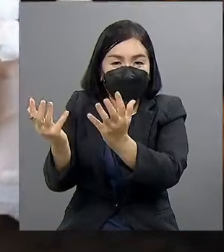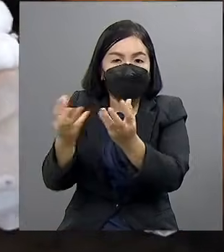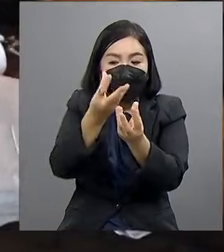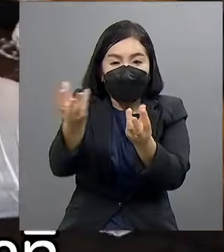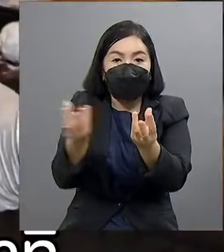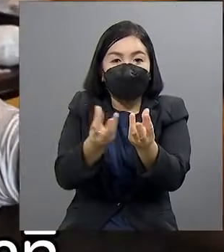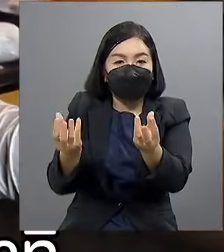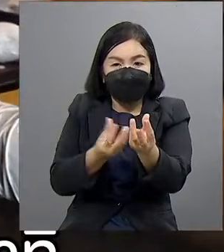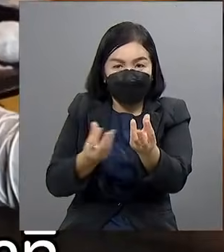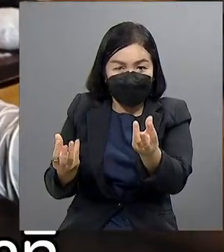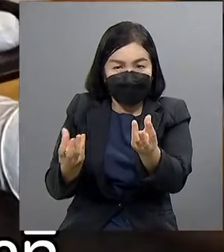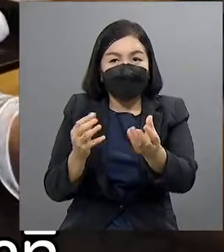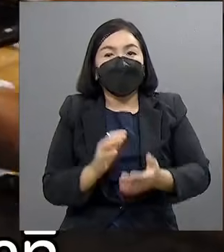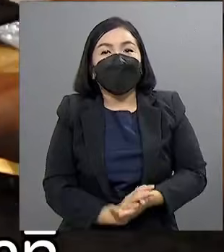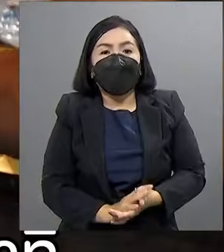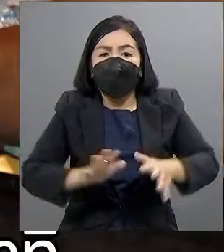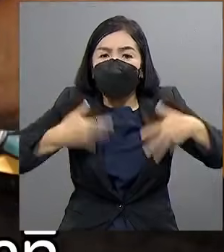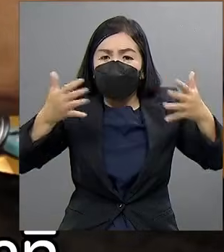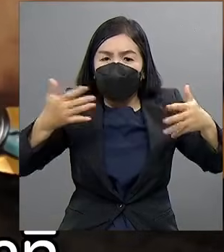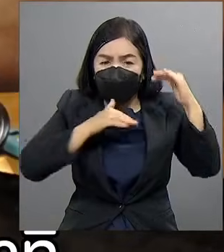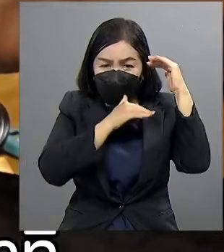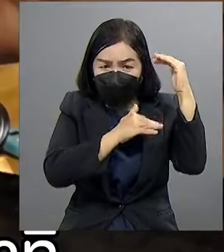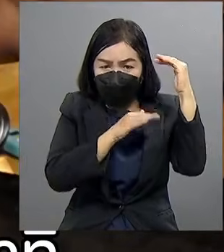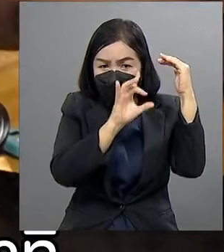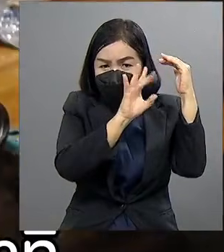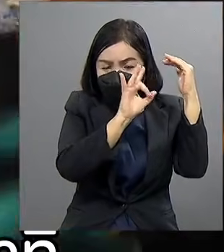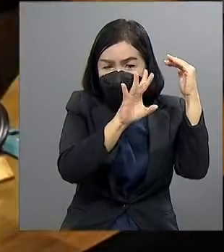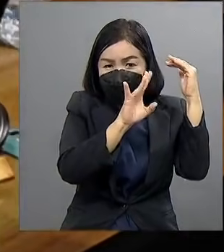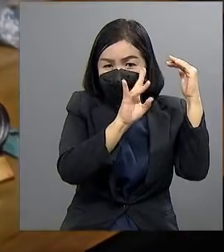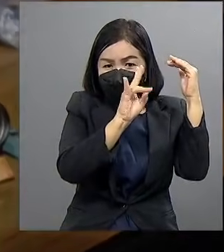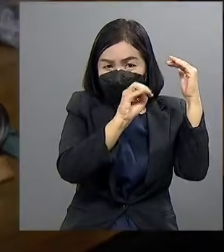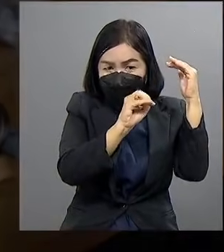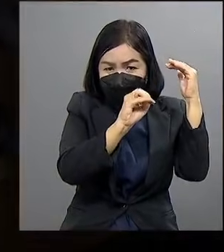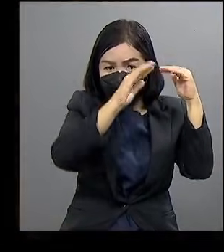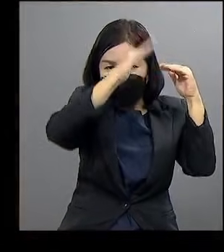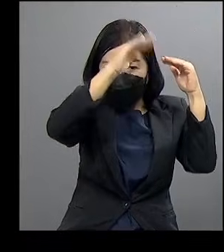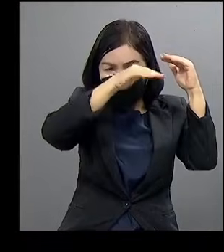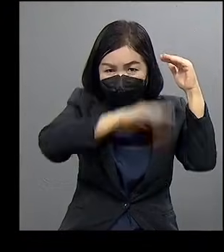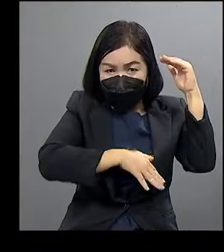ผมก็จะอบที่อุณหภูมิ170องศาไฟล่างบนเป็นเวลา 10-12 นาทีครับ